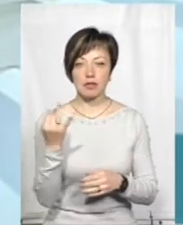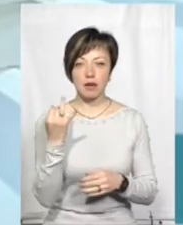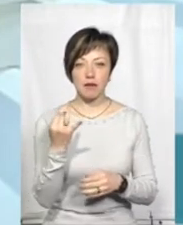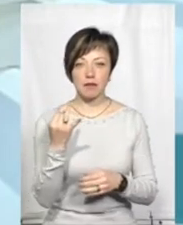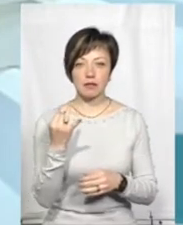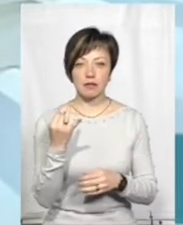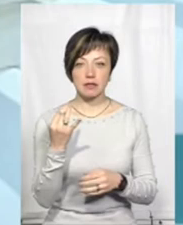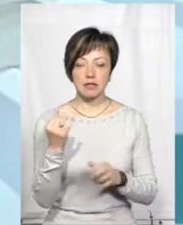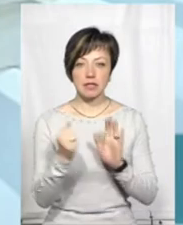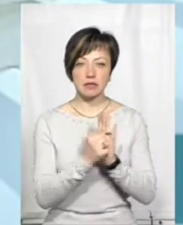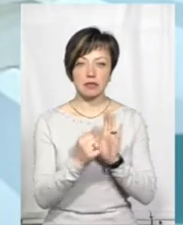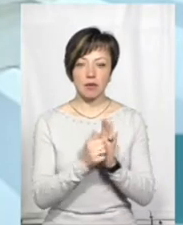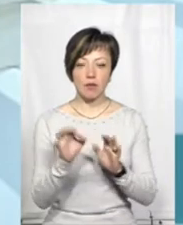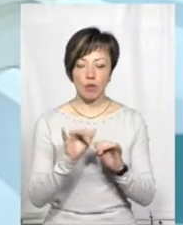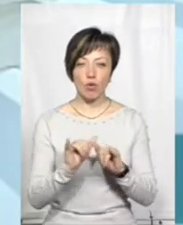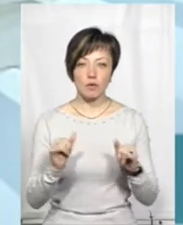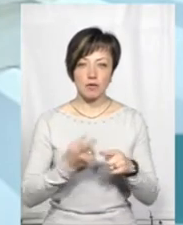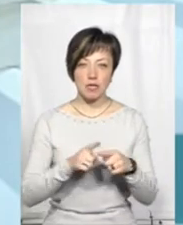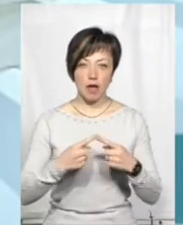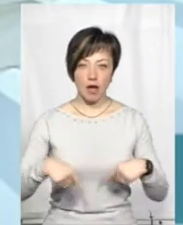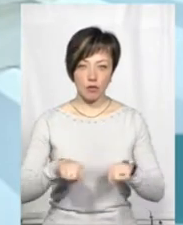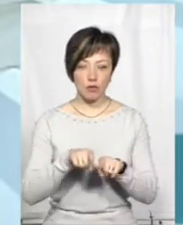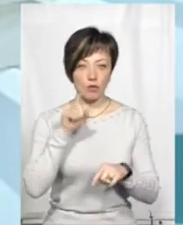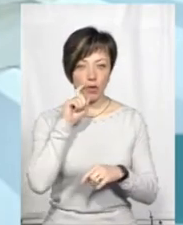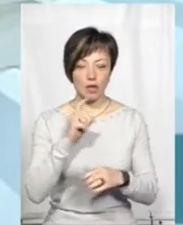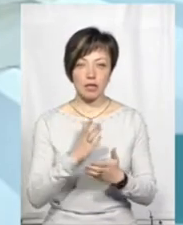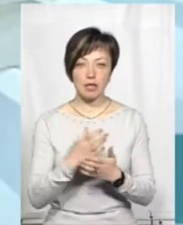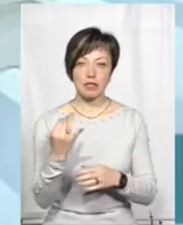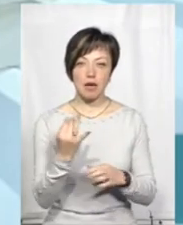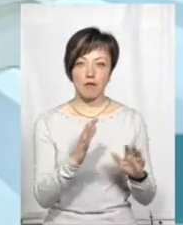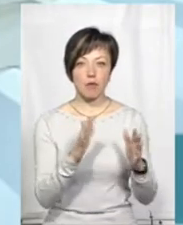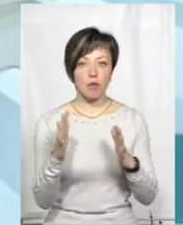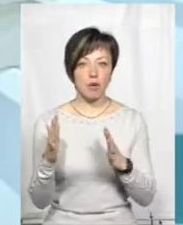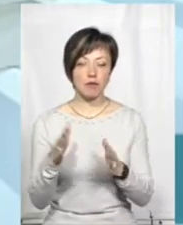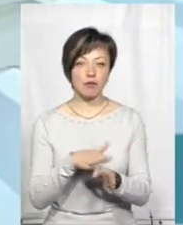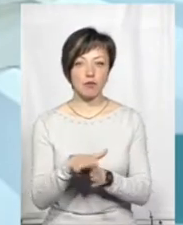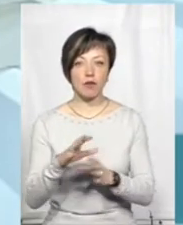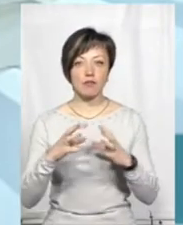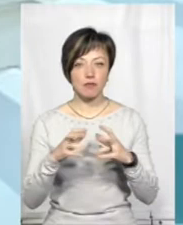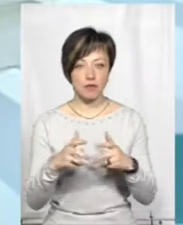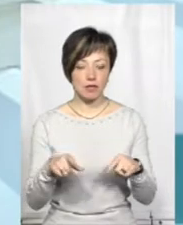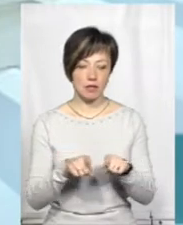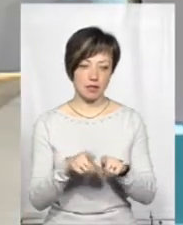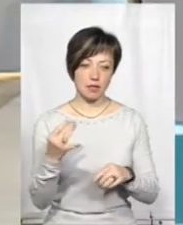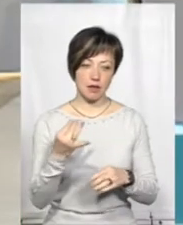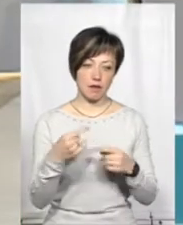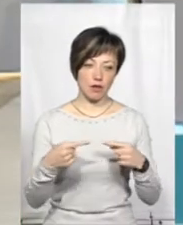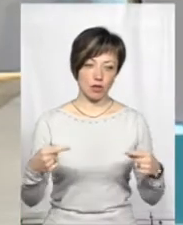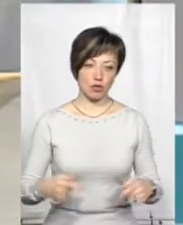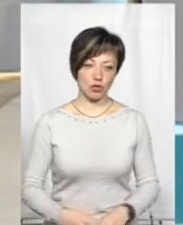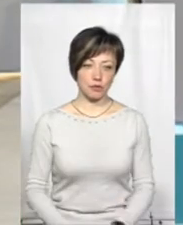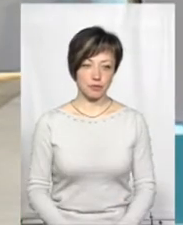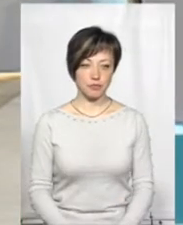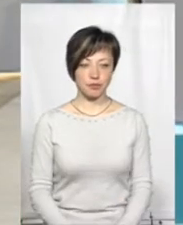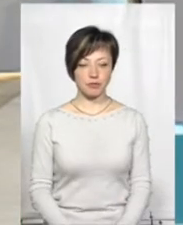статей стосовно розвитку цієї галузі в Україні, там є цікаві моменти, і які відбуваються в світі, якісь такі цікаві речі, скажімо